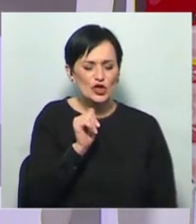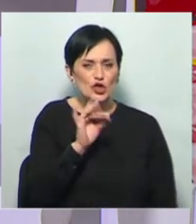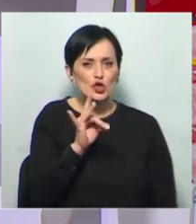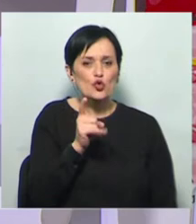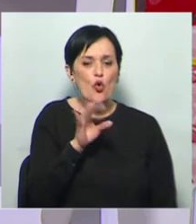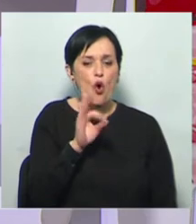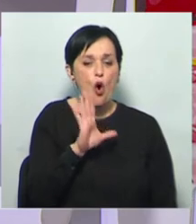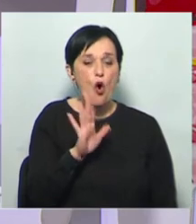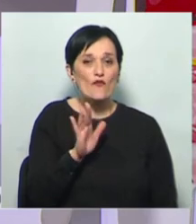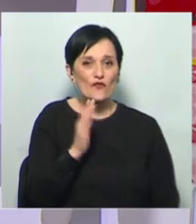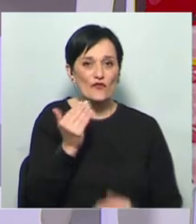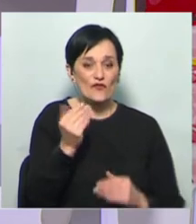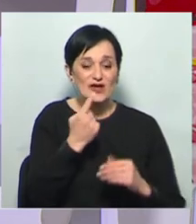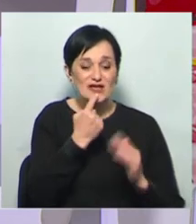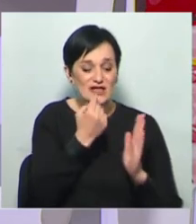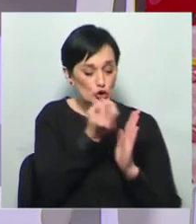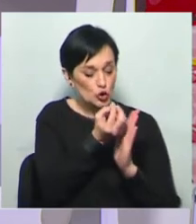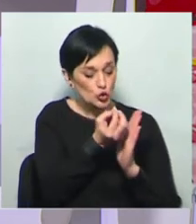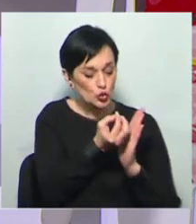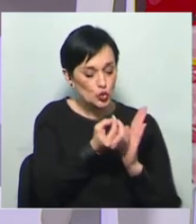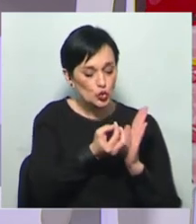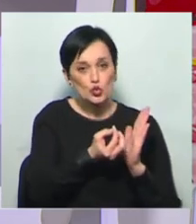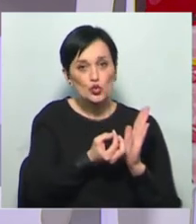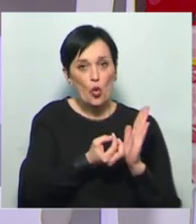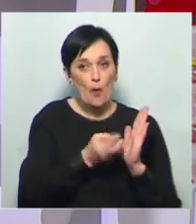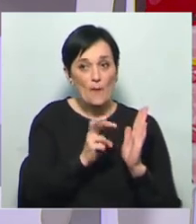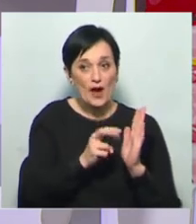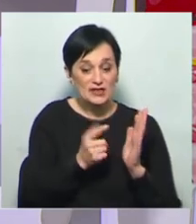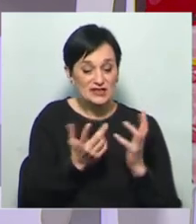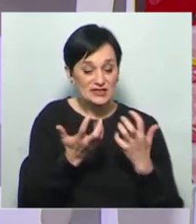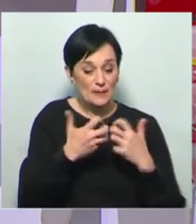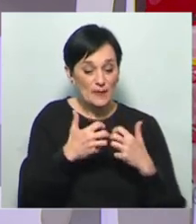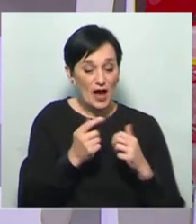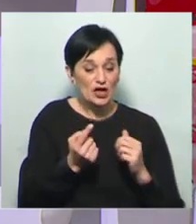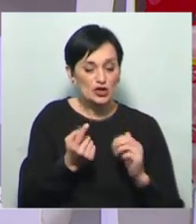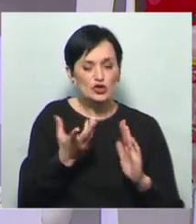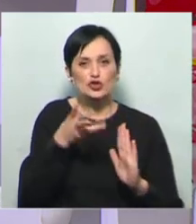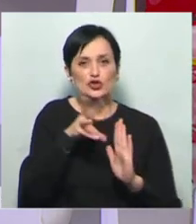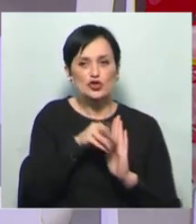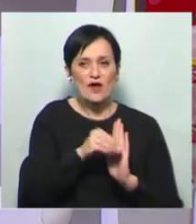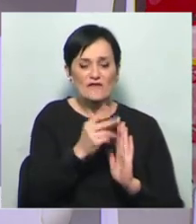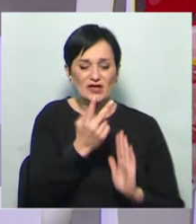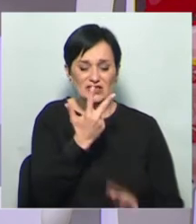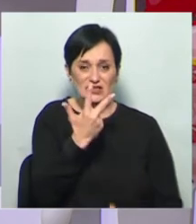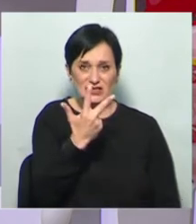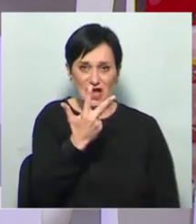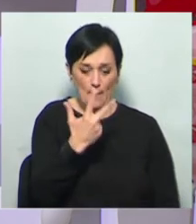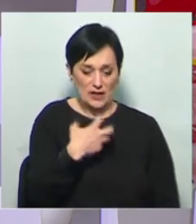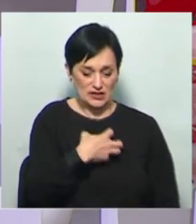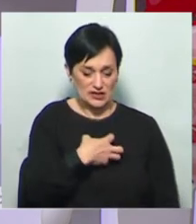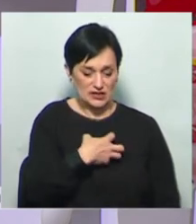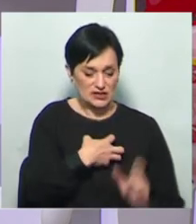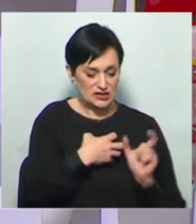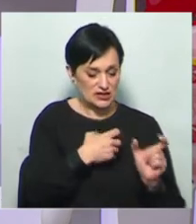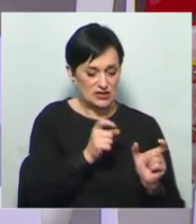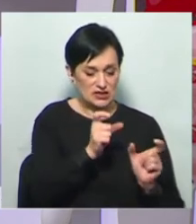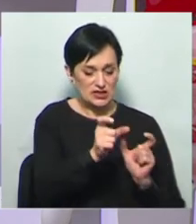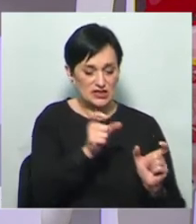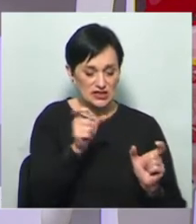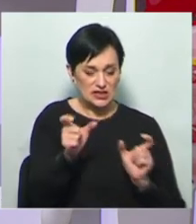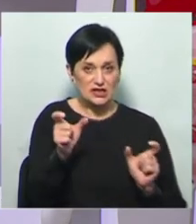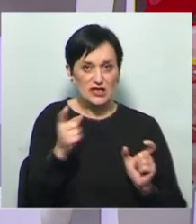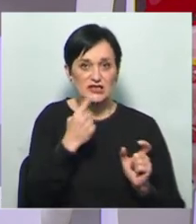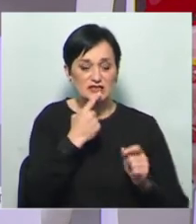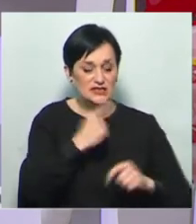რომელიც თრომბოზის განმაპირობებელი პათოგნომური მექანიზმის ჩართვაში ითვლება, ანუ სამი ძირითადი კომპონენტი არის: ვენური სტაზი, ჰიპერკოაგულაცია